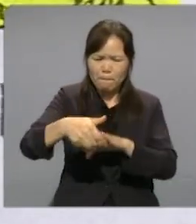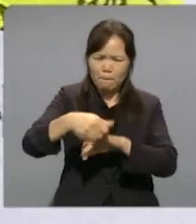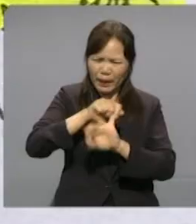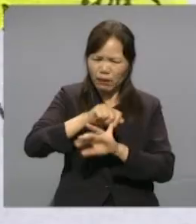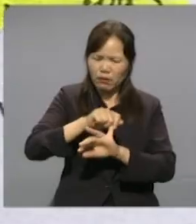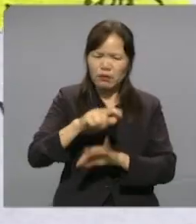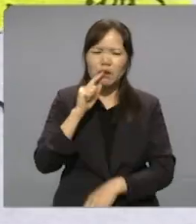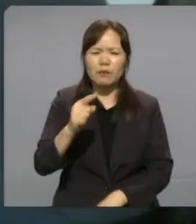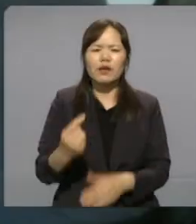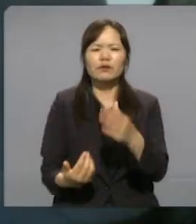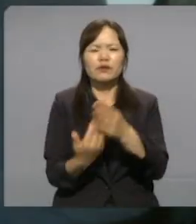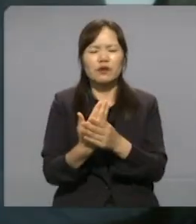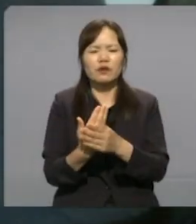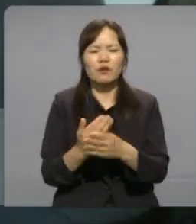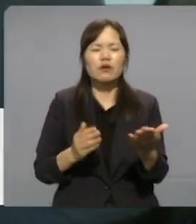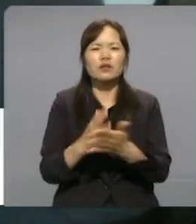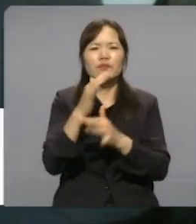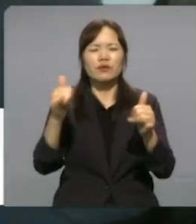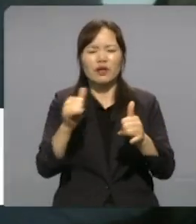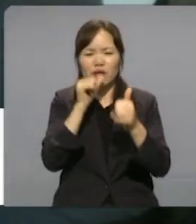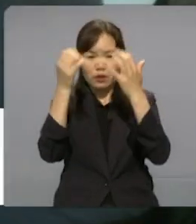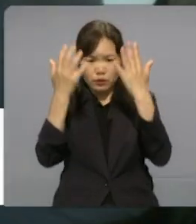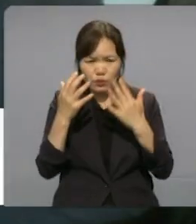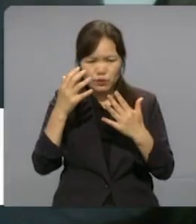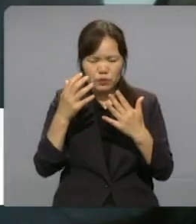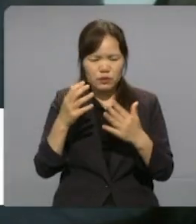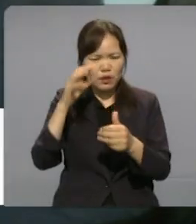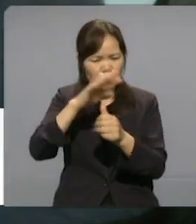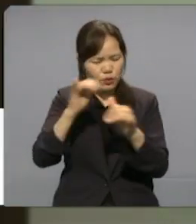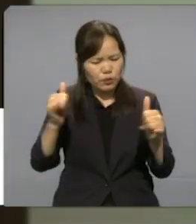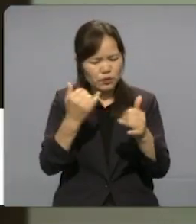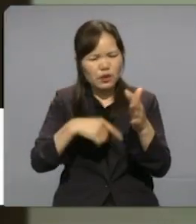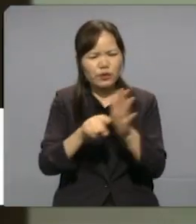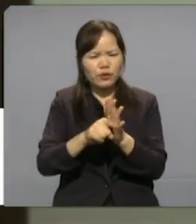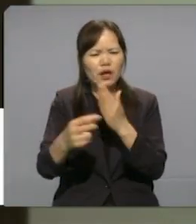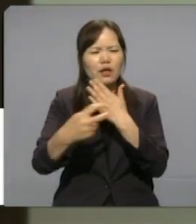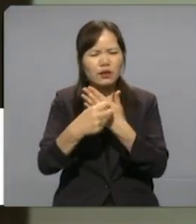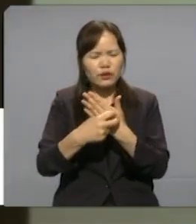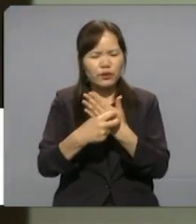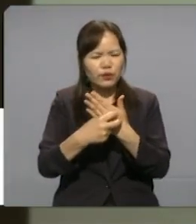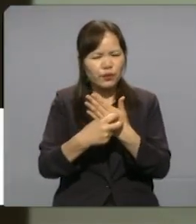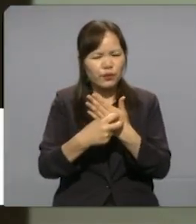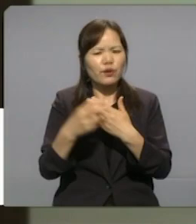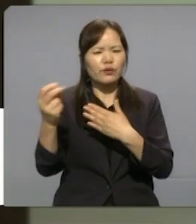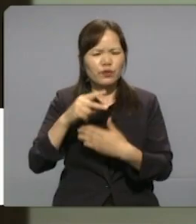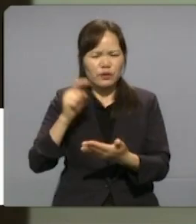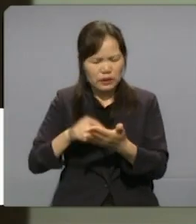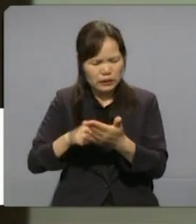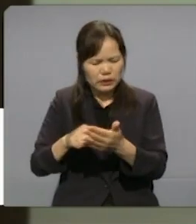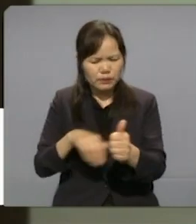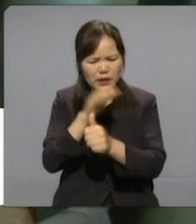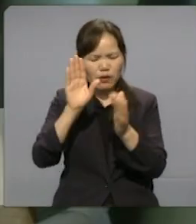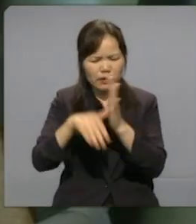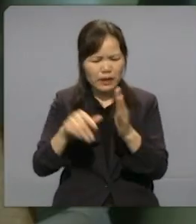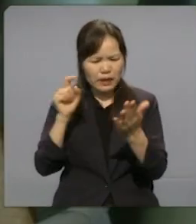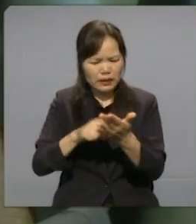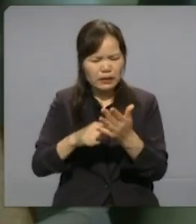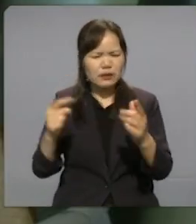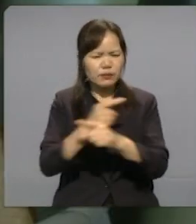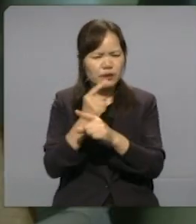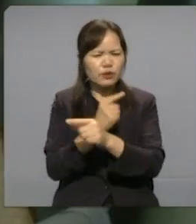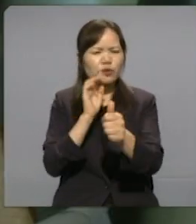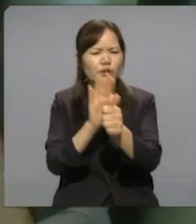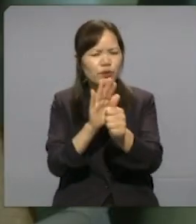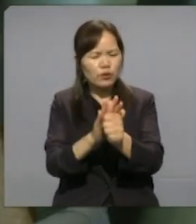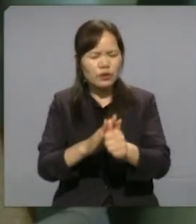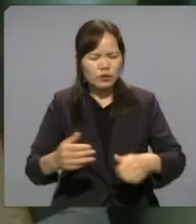상황. 전문가들은 교정시설이 수용자를 위한 의료시설 마련과 함께 응급한 상황에 긴급치료를 제공할 의무가 있다고